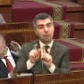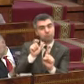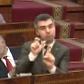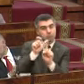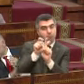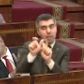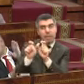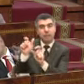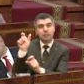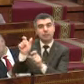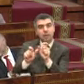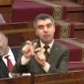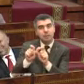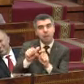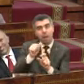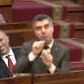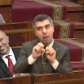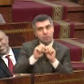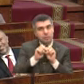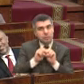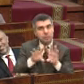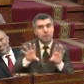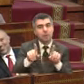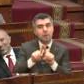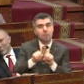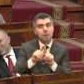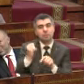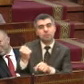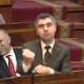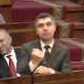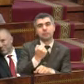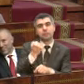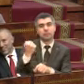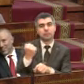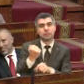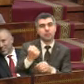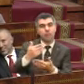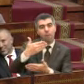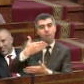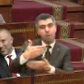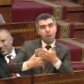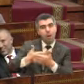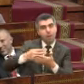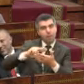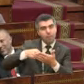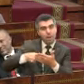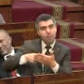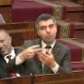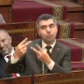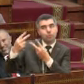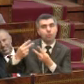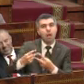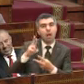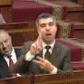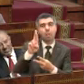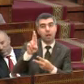الناس ديال الماء الصالح للشرب تيتعطلوا في الصفقات ديالهم، الصفقات باقيين تيجيو للرباط، صفقات كاين،